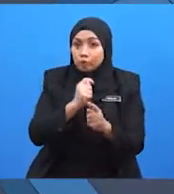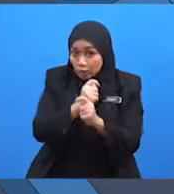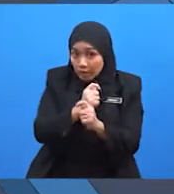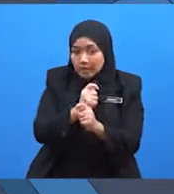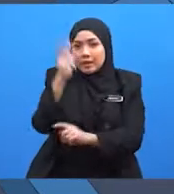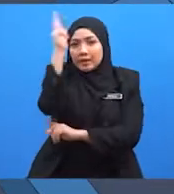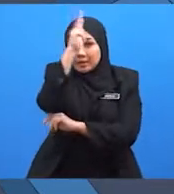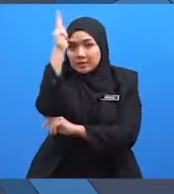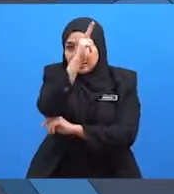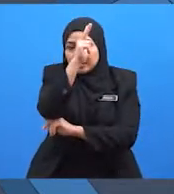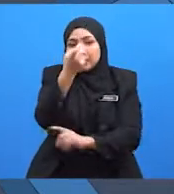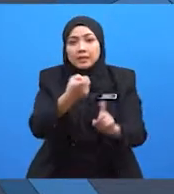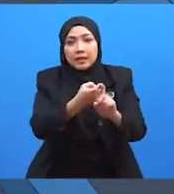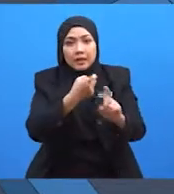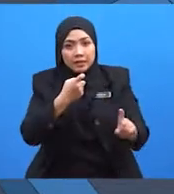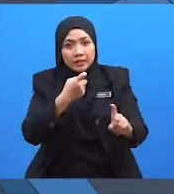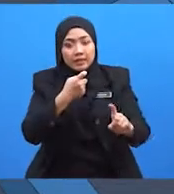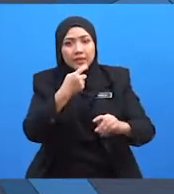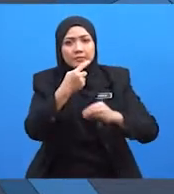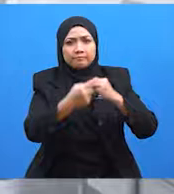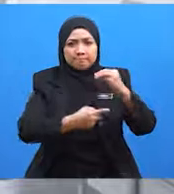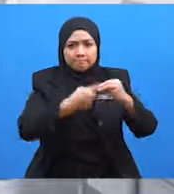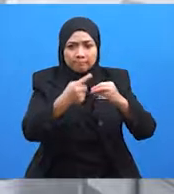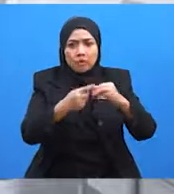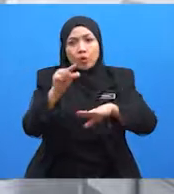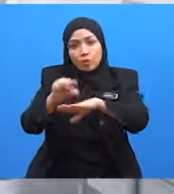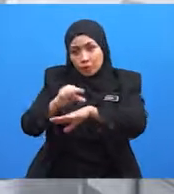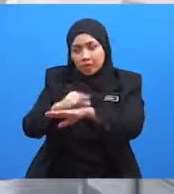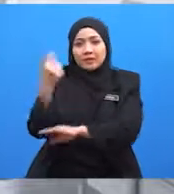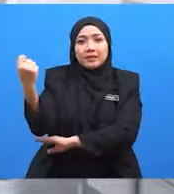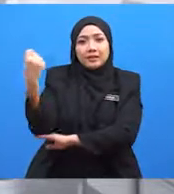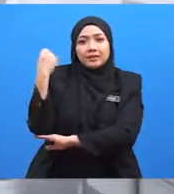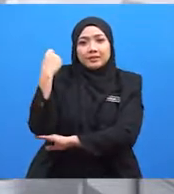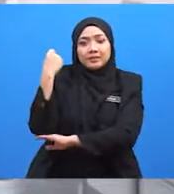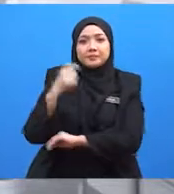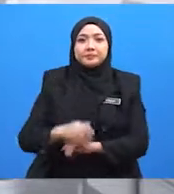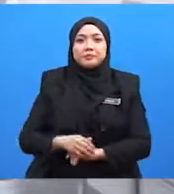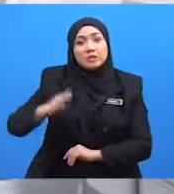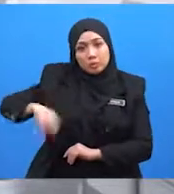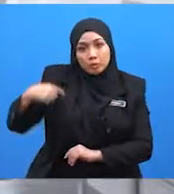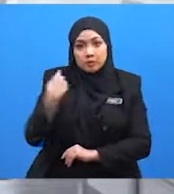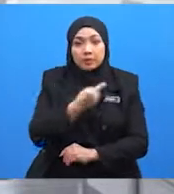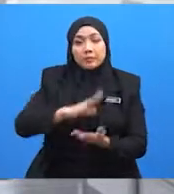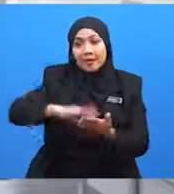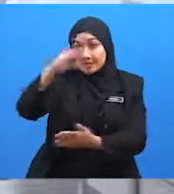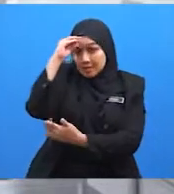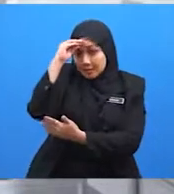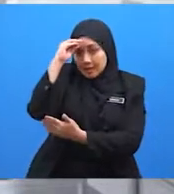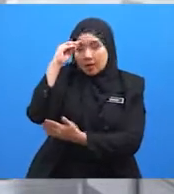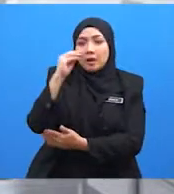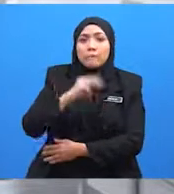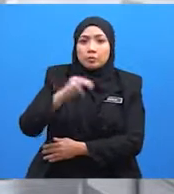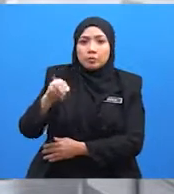dari aspek guna tenaga. Sebelum kita memulakan pembelajaran, kamu perlu